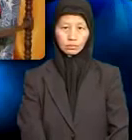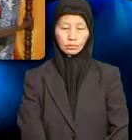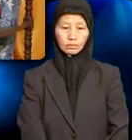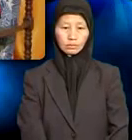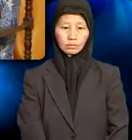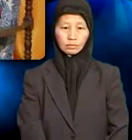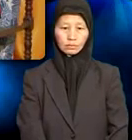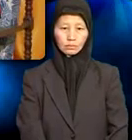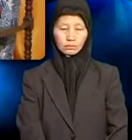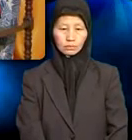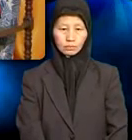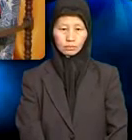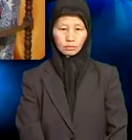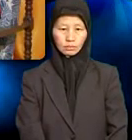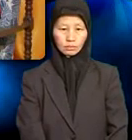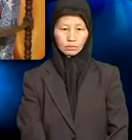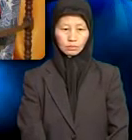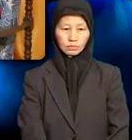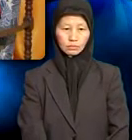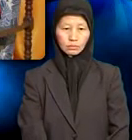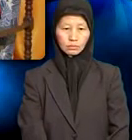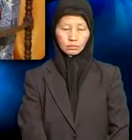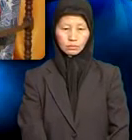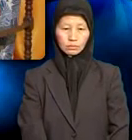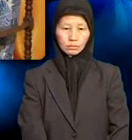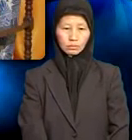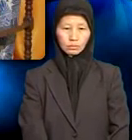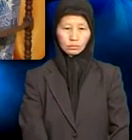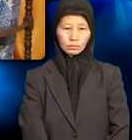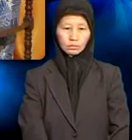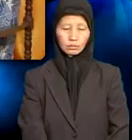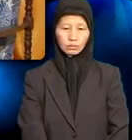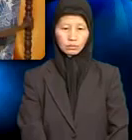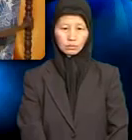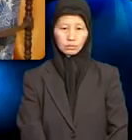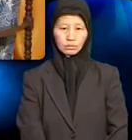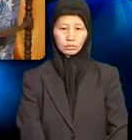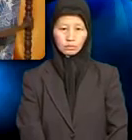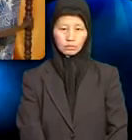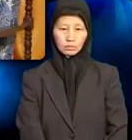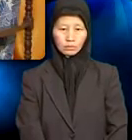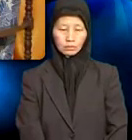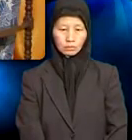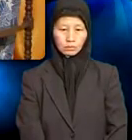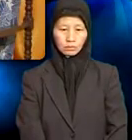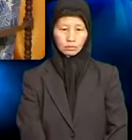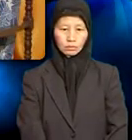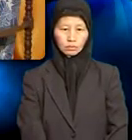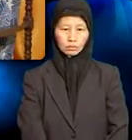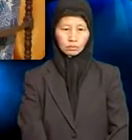Subhana rabbil azim wa bihamdihi subhana rabbil azim. Sami Allahu liman hamidah.